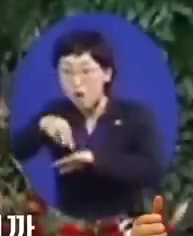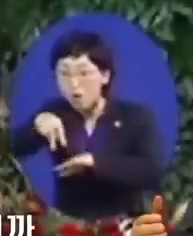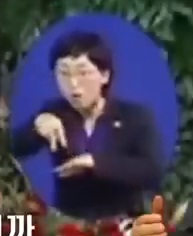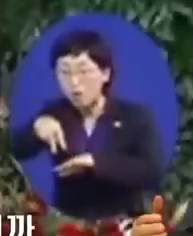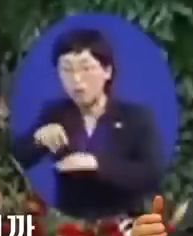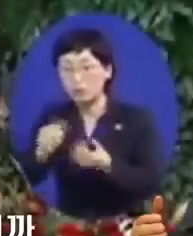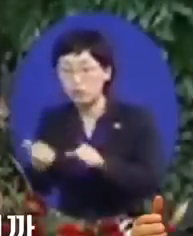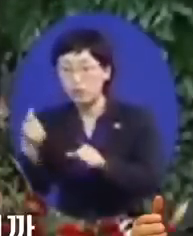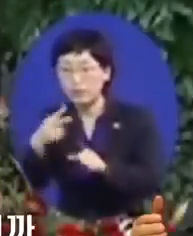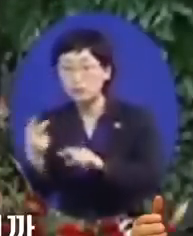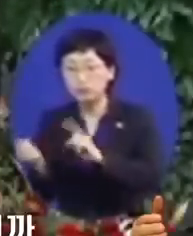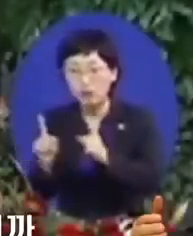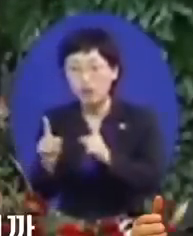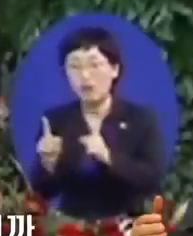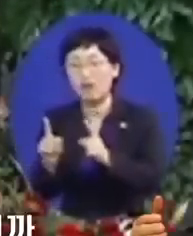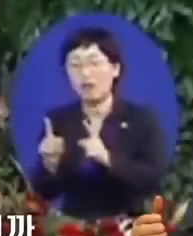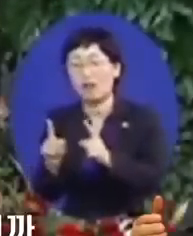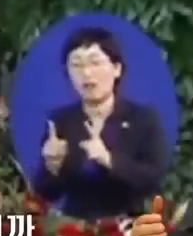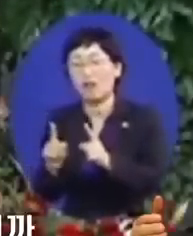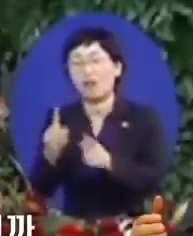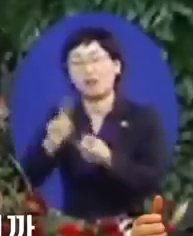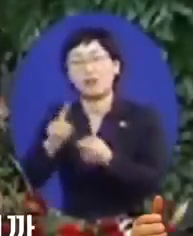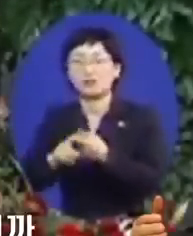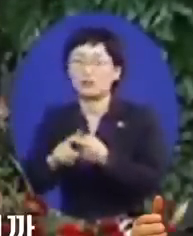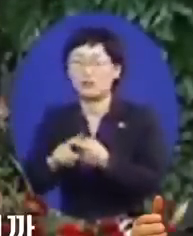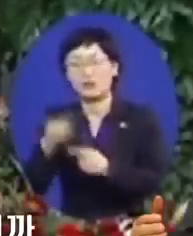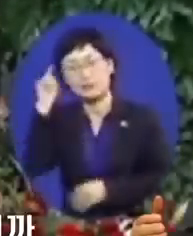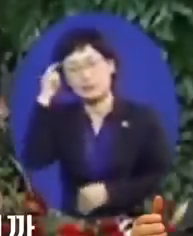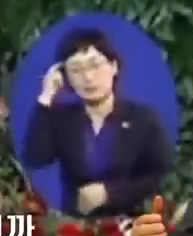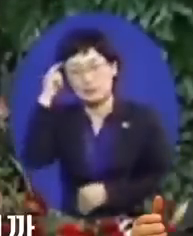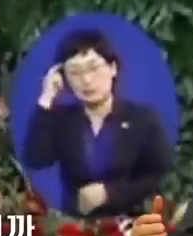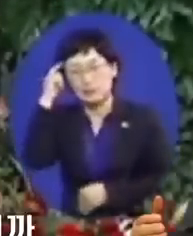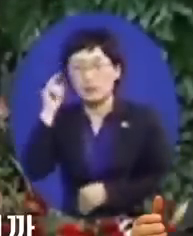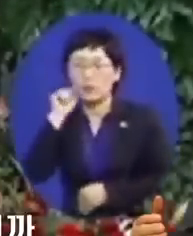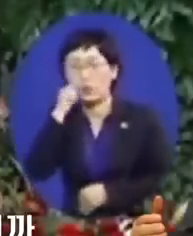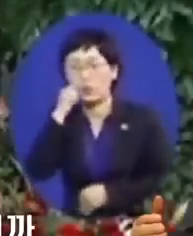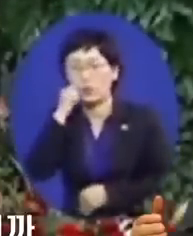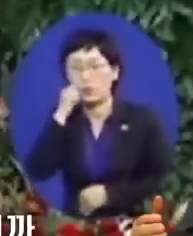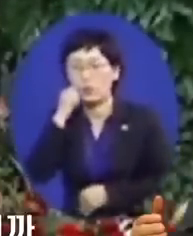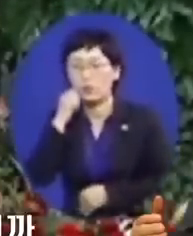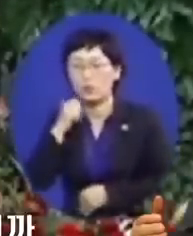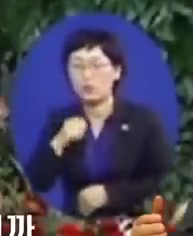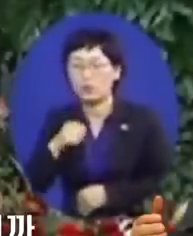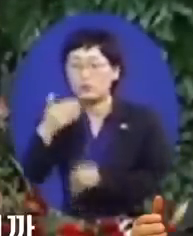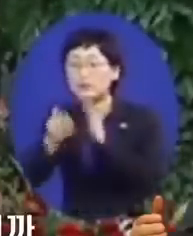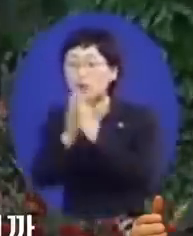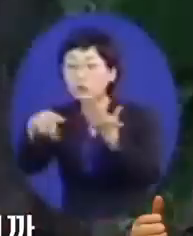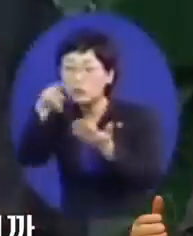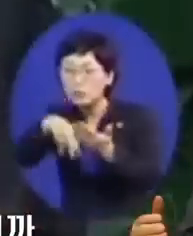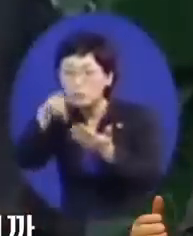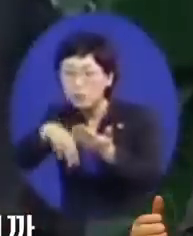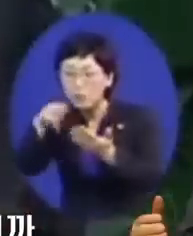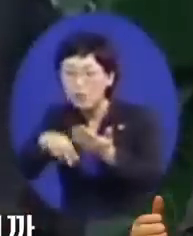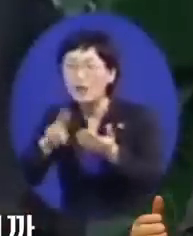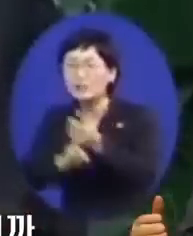죽었다가 부활하시다든지 이런 것은 이성으로 도무지 해석할 수 없습니다. 성경의 기적을 다